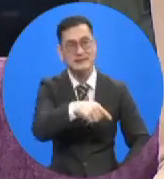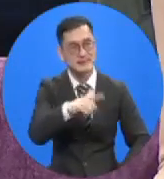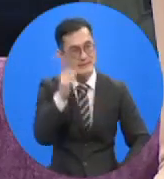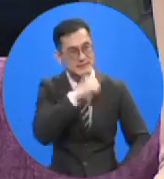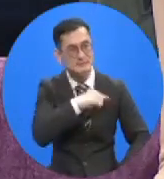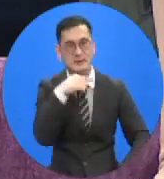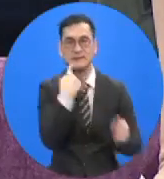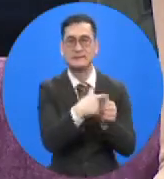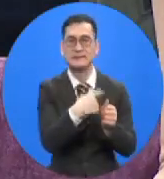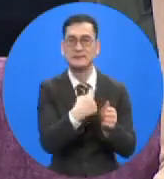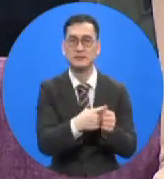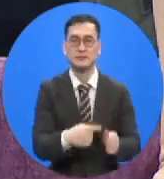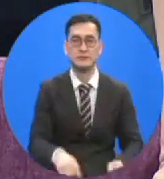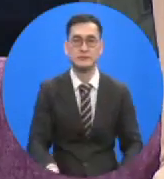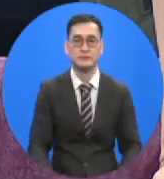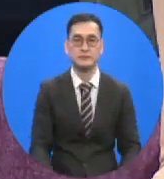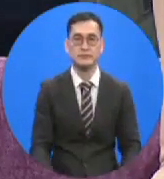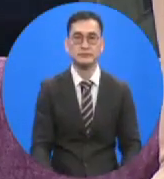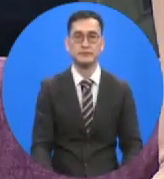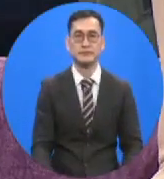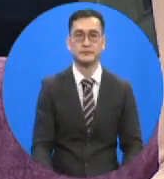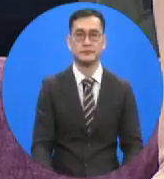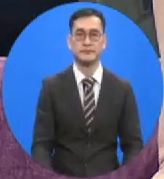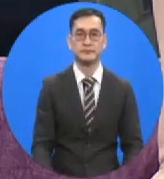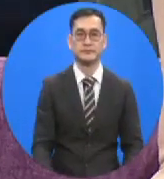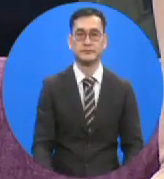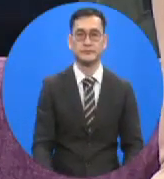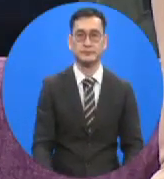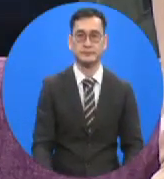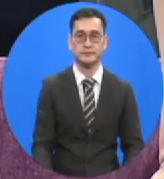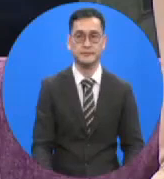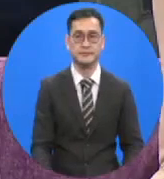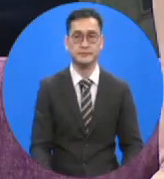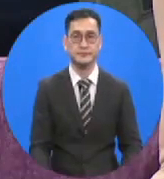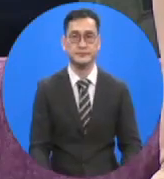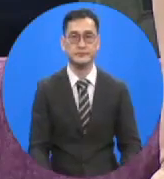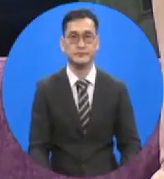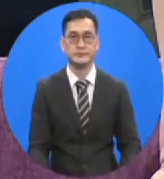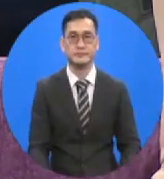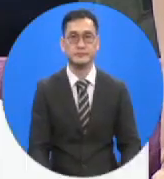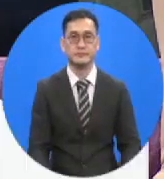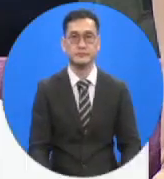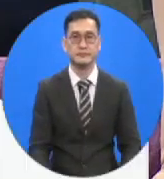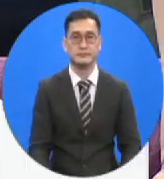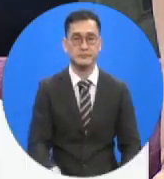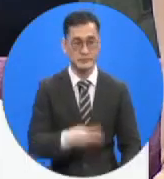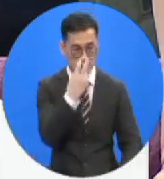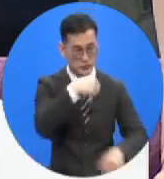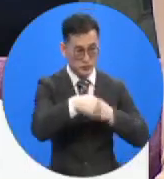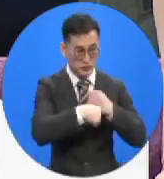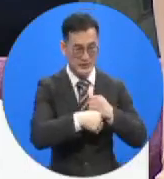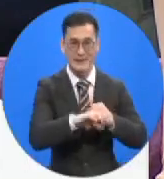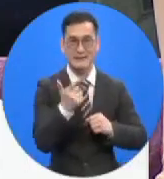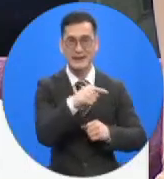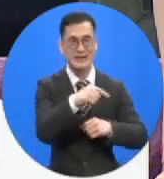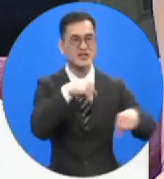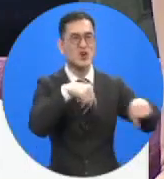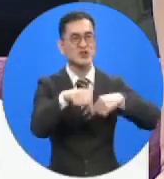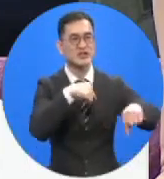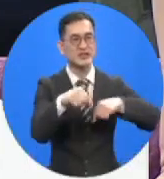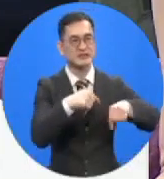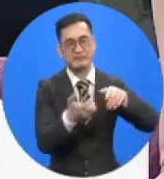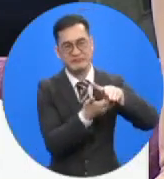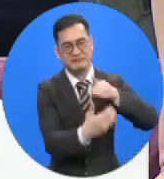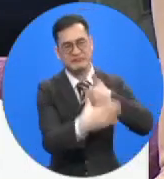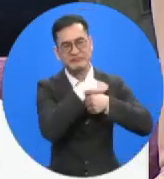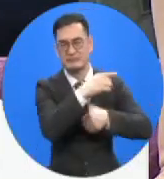비판한 내용이었습니다. 어제 저희 돌직구쇼에서도 뉴스 속보로서 소개를 해드렸는데 수사가 아니다. 검찰이 정치를 하고 있다.